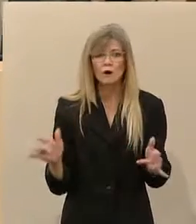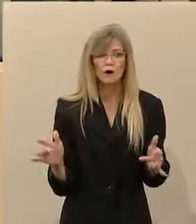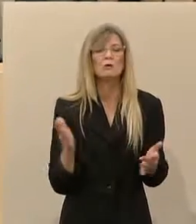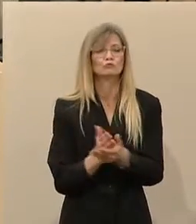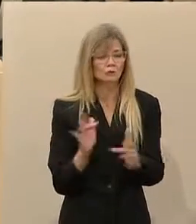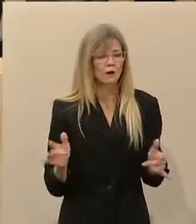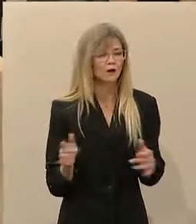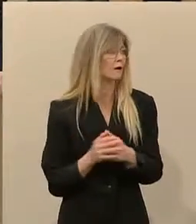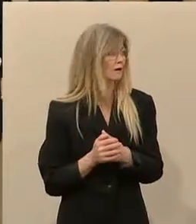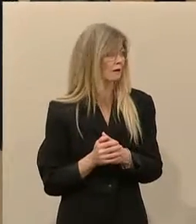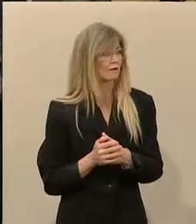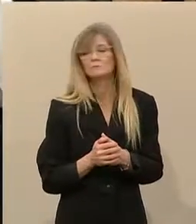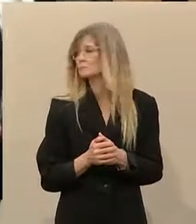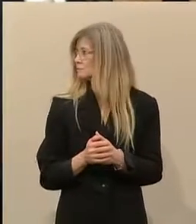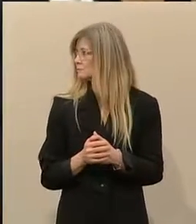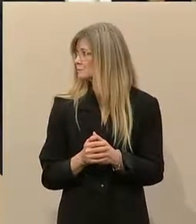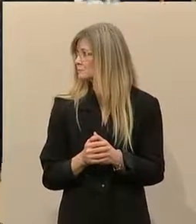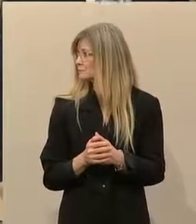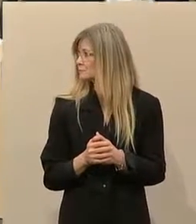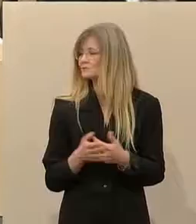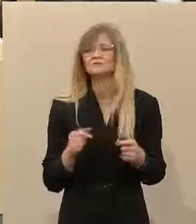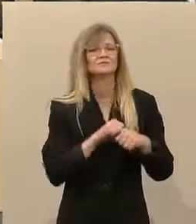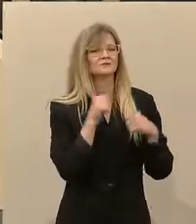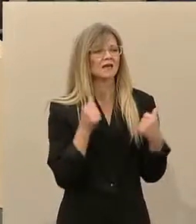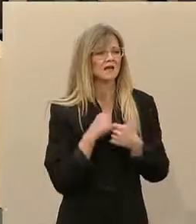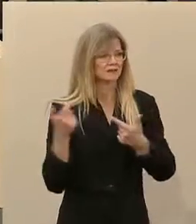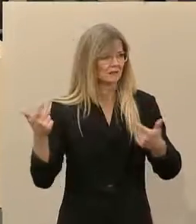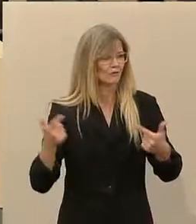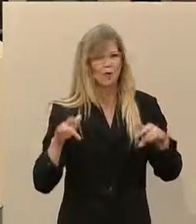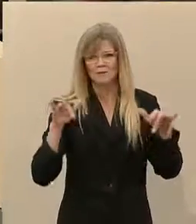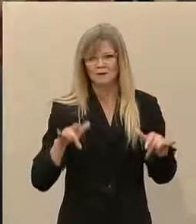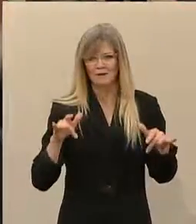Sind schon da? Herzlich willkommen heißen in unserer Mitte.